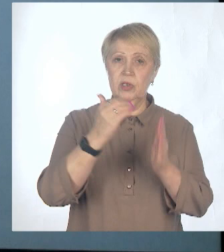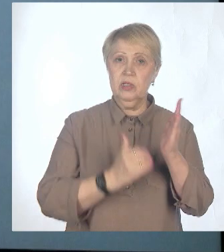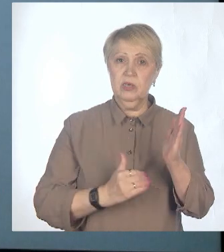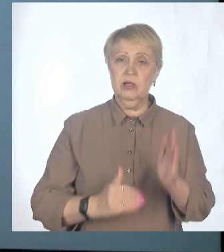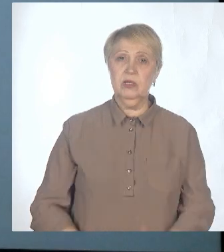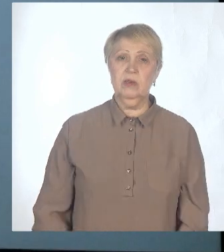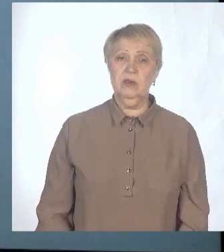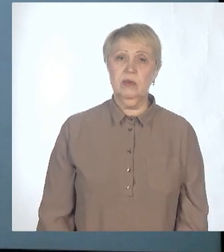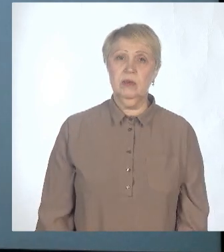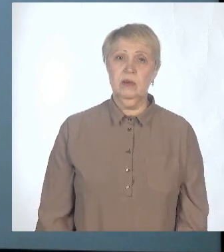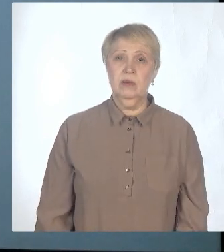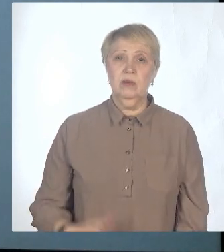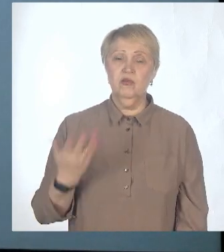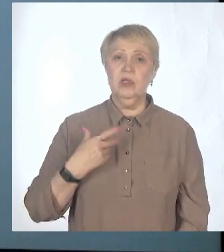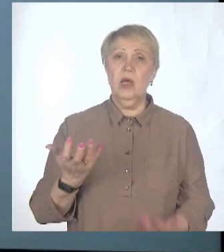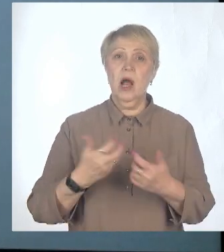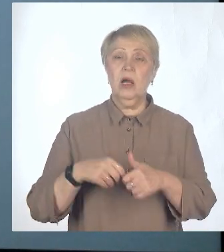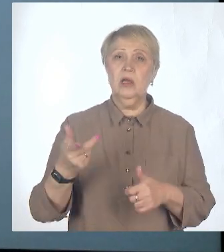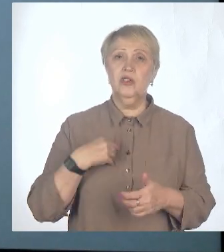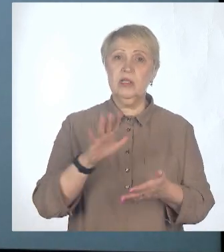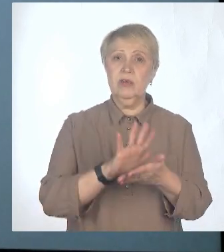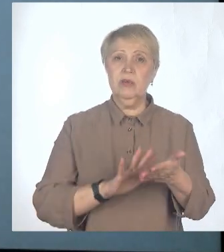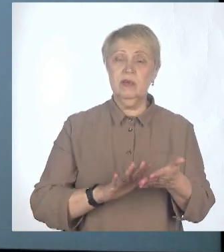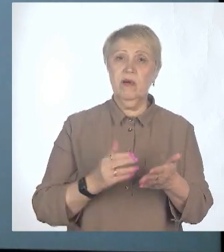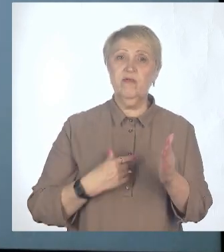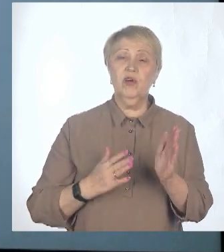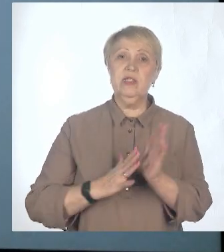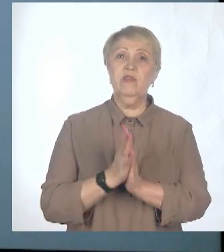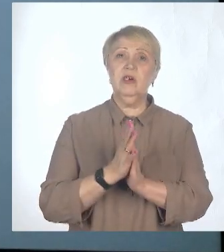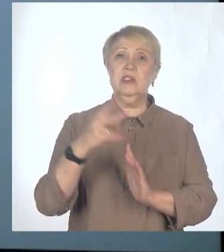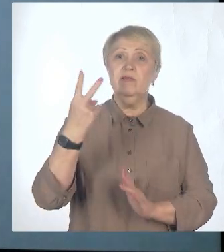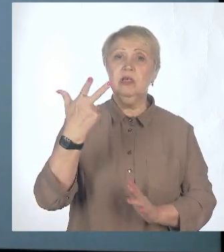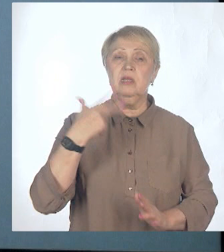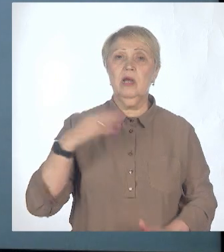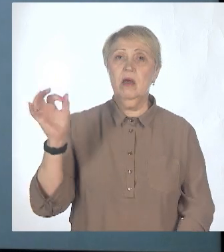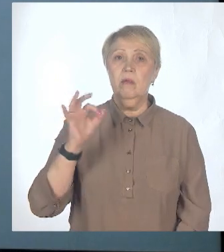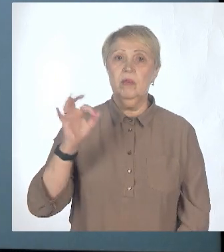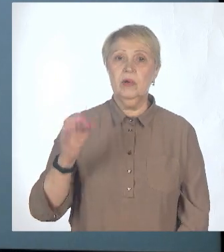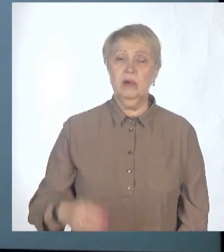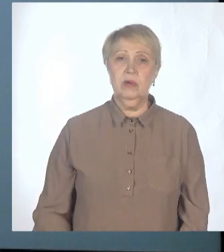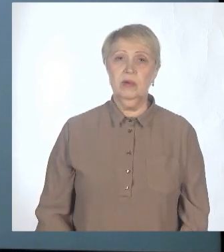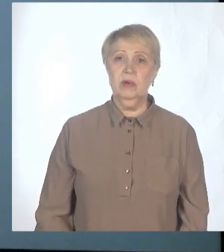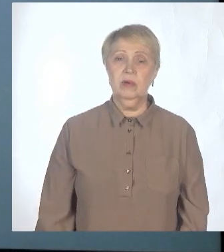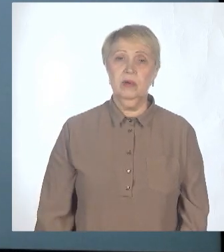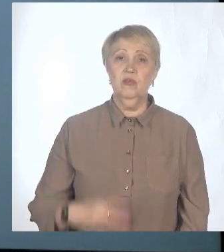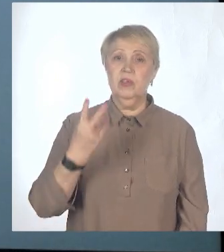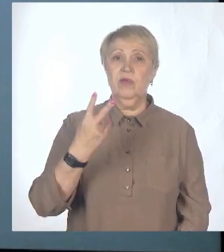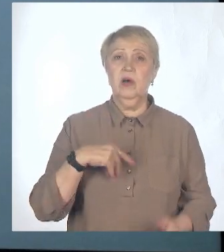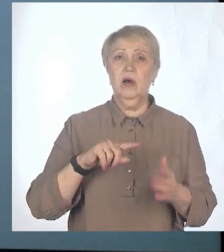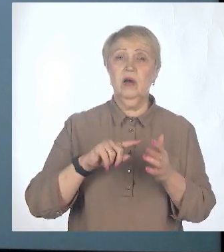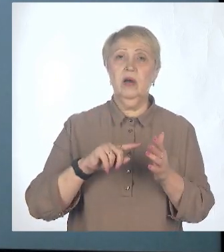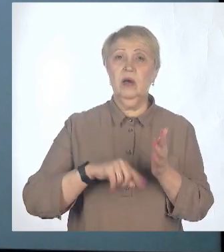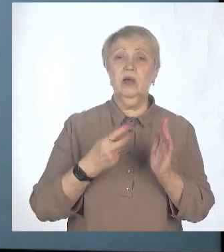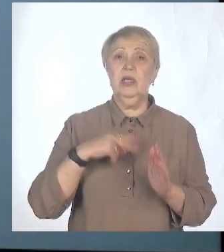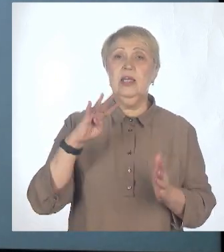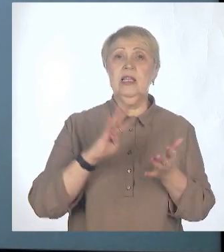а количество резюме активных выросло на 33%. И индекс, но индекс у нас все равно 2,9 специалиста на одно место.